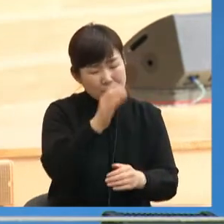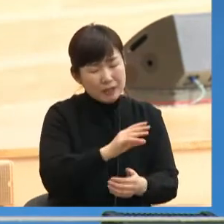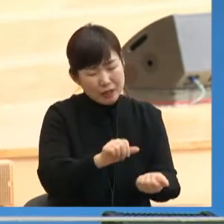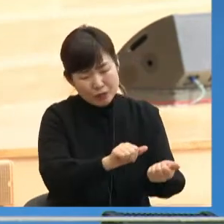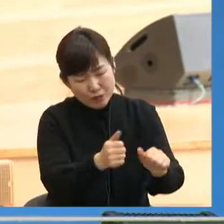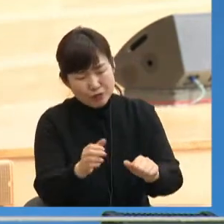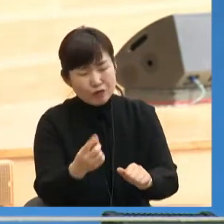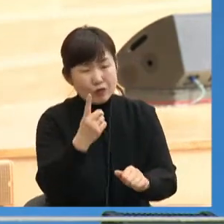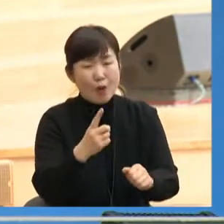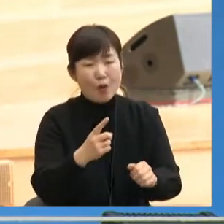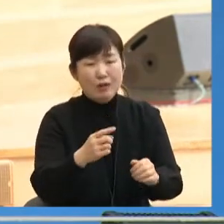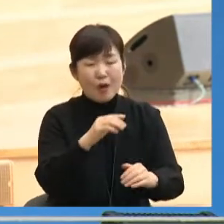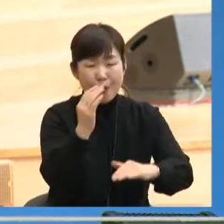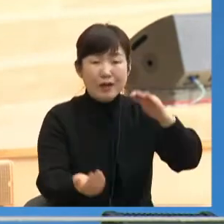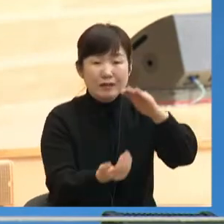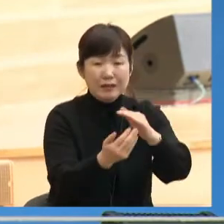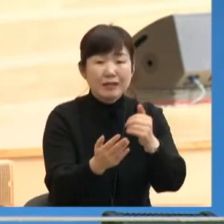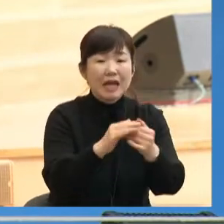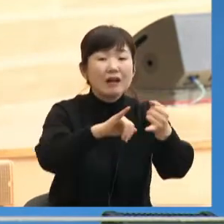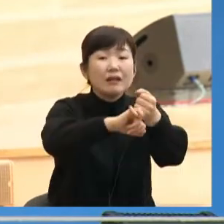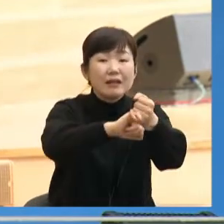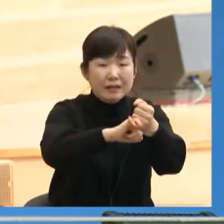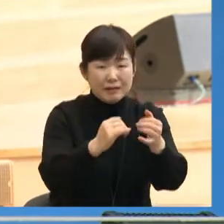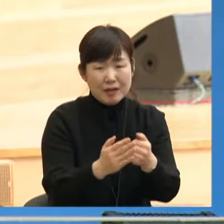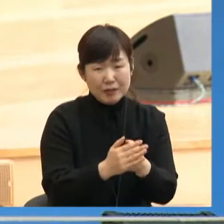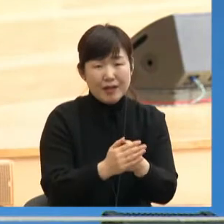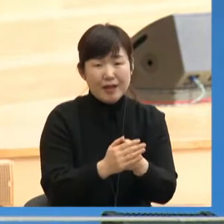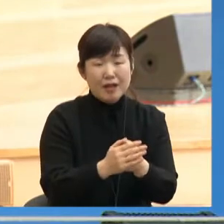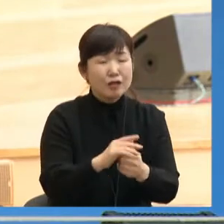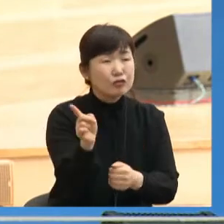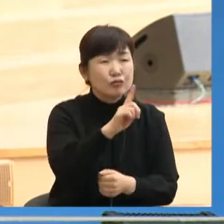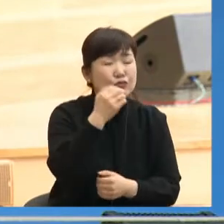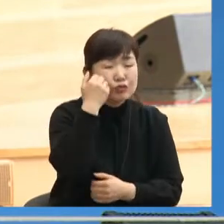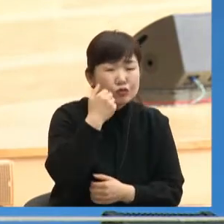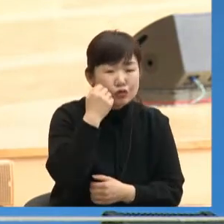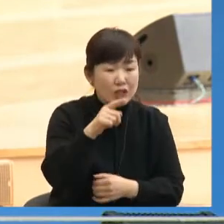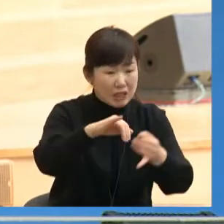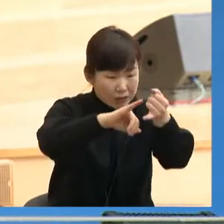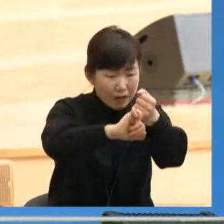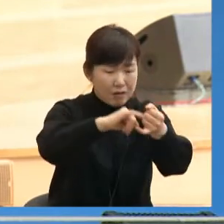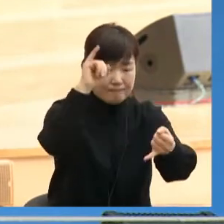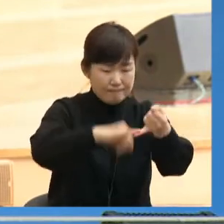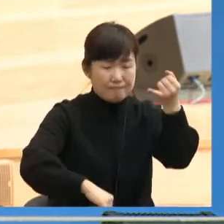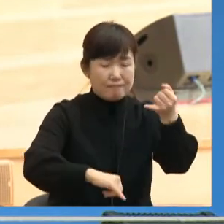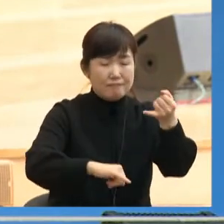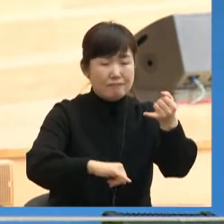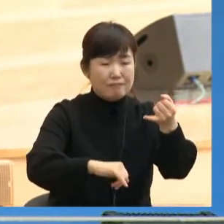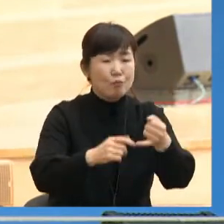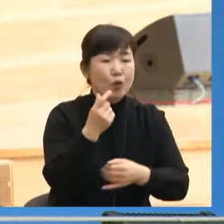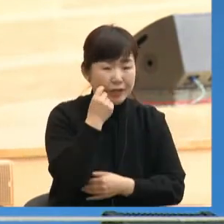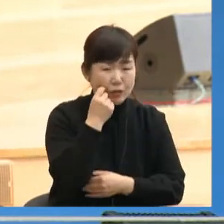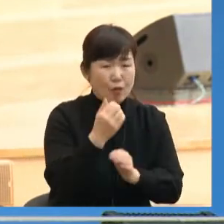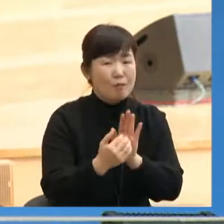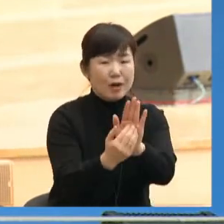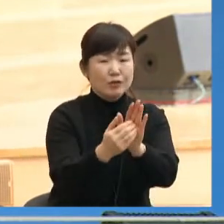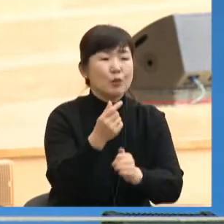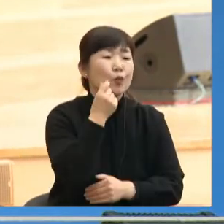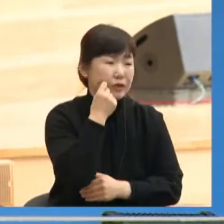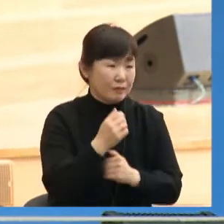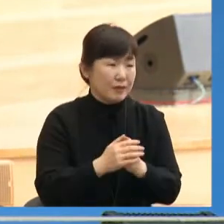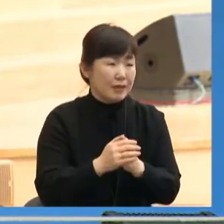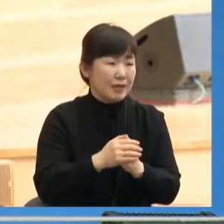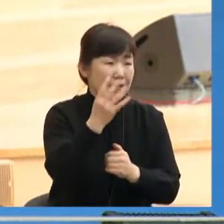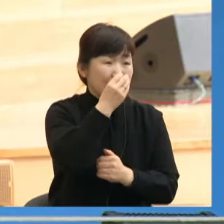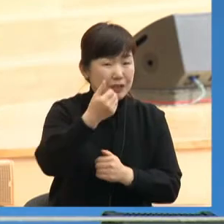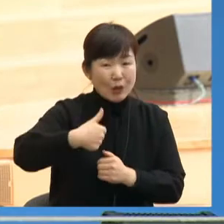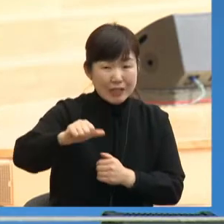언약이기 때문에 여러분, 그 누구도 이 언약을 막을 수 없다라는 거죠. 성자와 맺은